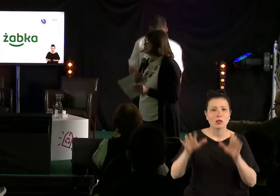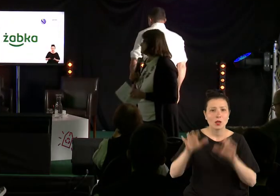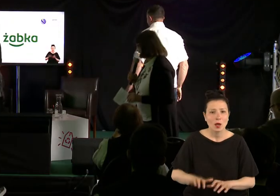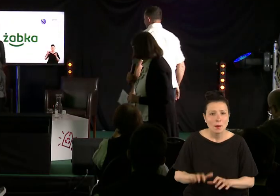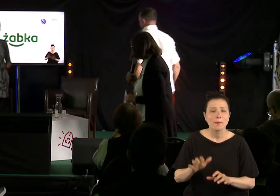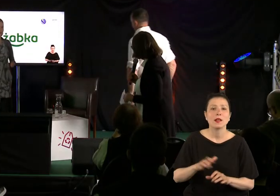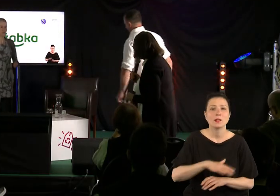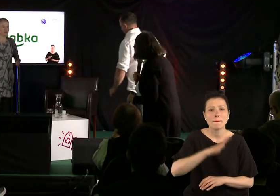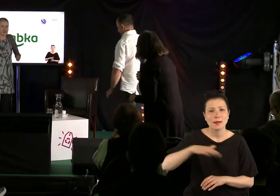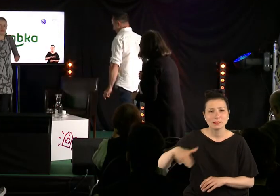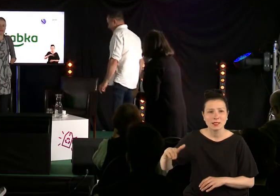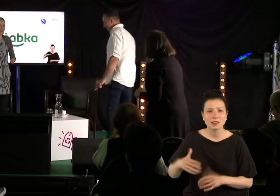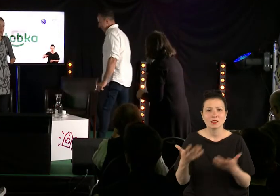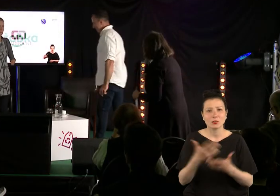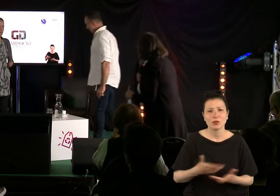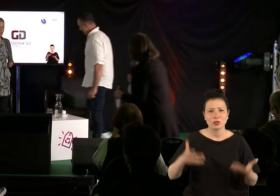Sportowo-Rehabilitacyjnego Start.